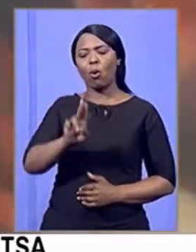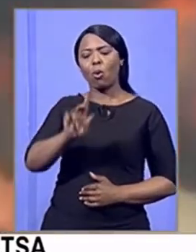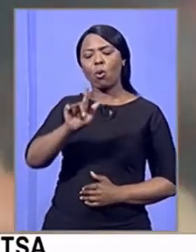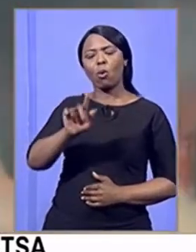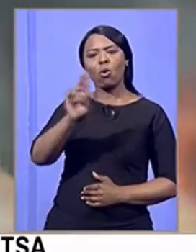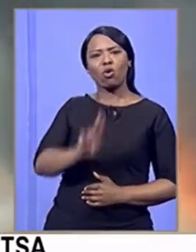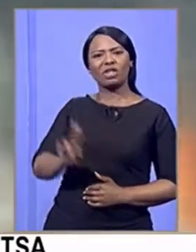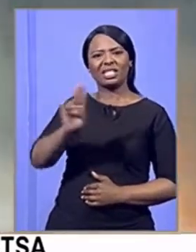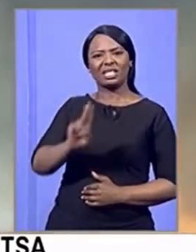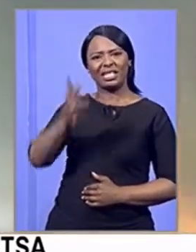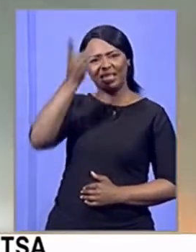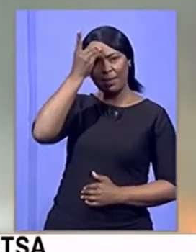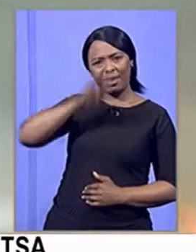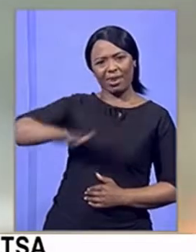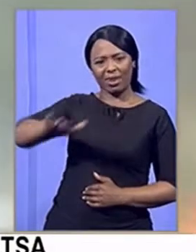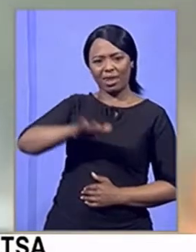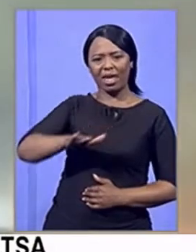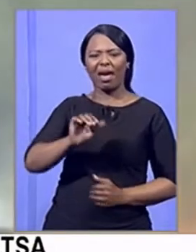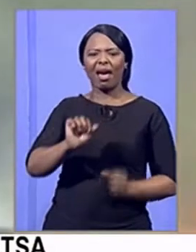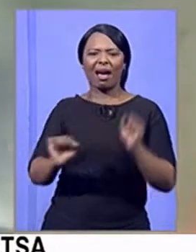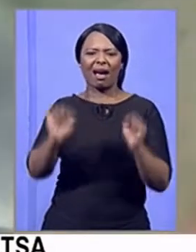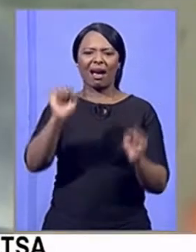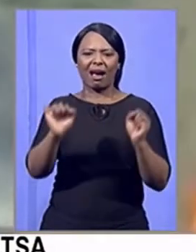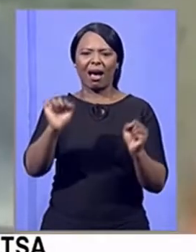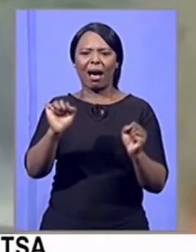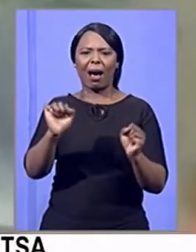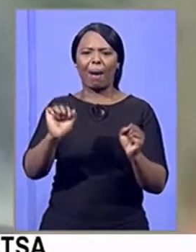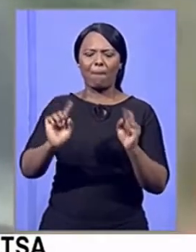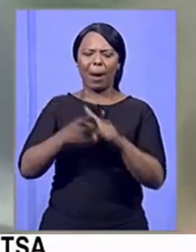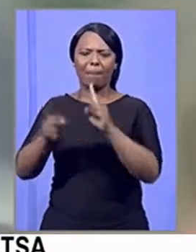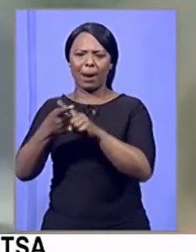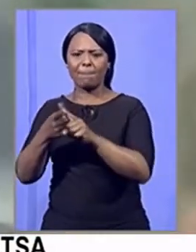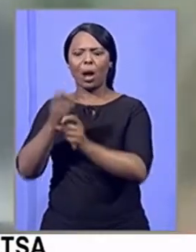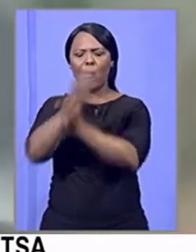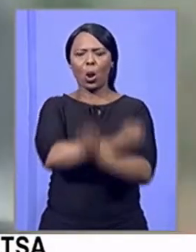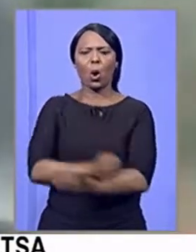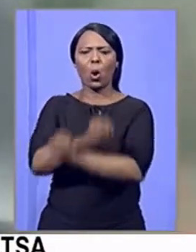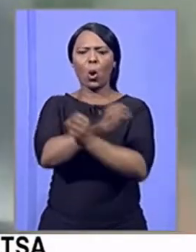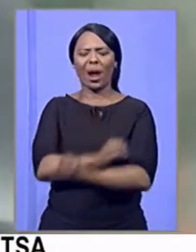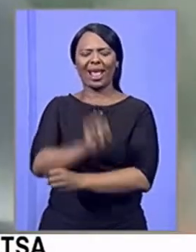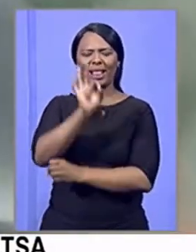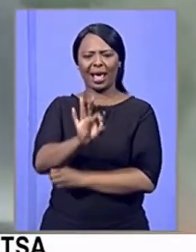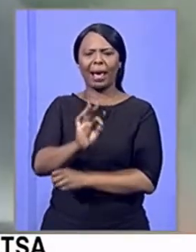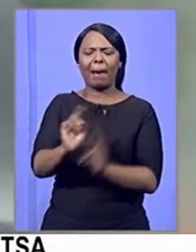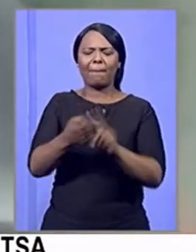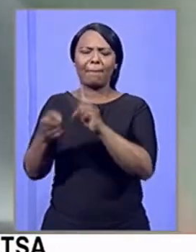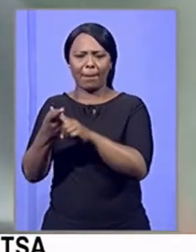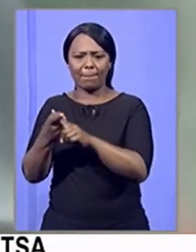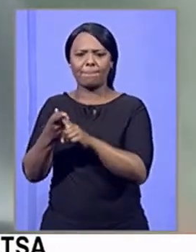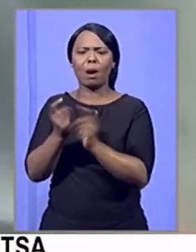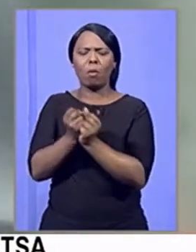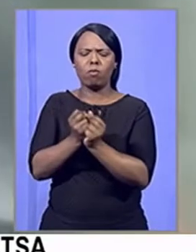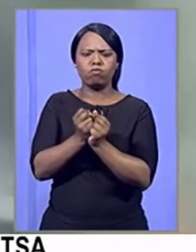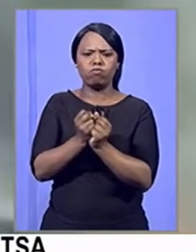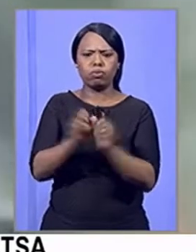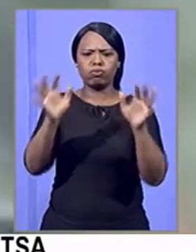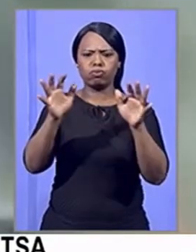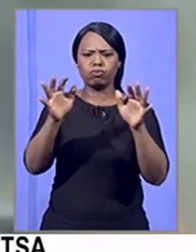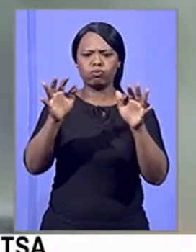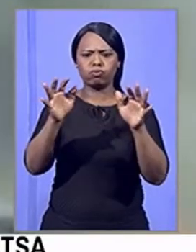makoloi a mangatanyana a tjhisitsweng ke mollo ho latela ho thulana ha dilori tse tharo. Ba iponetseng ketsahalo ena ba re lori ya pele ile ya